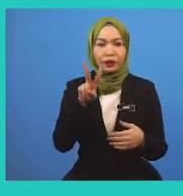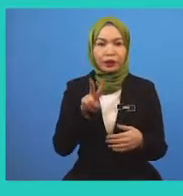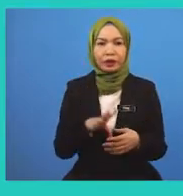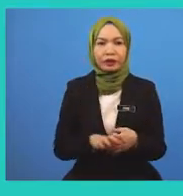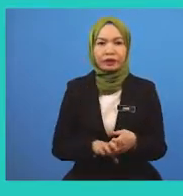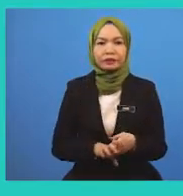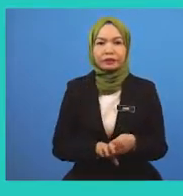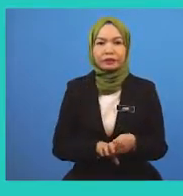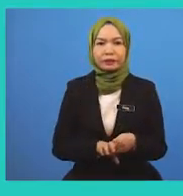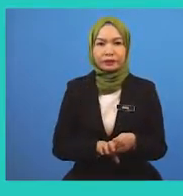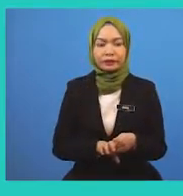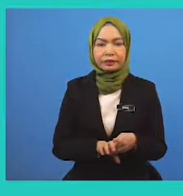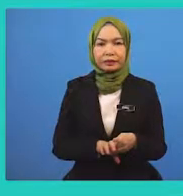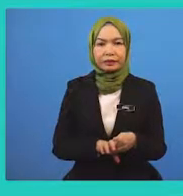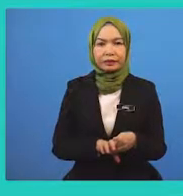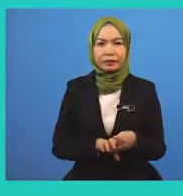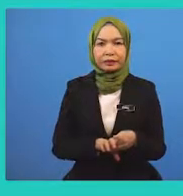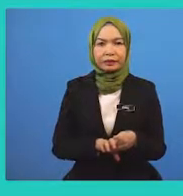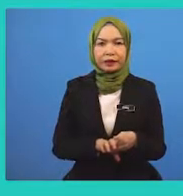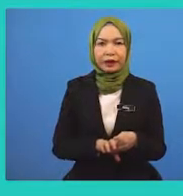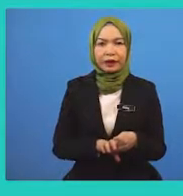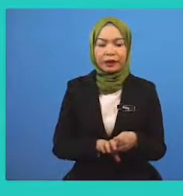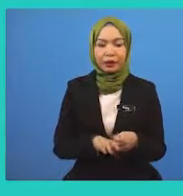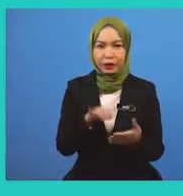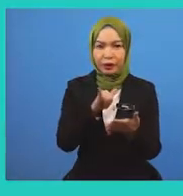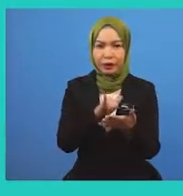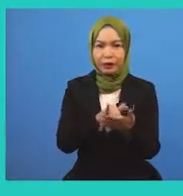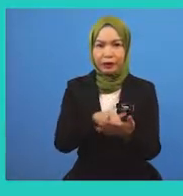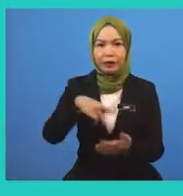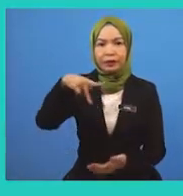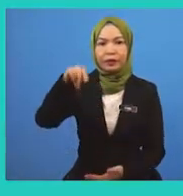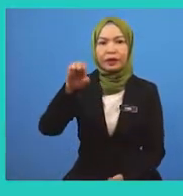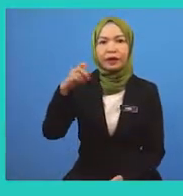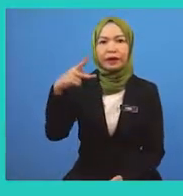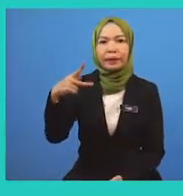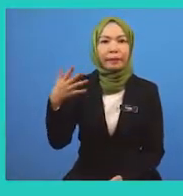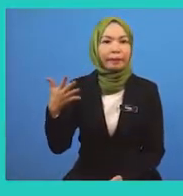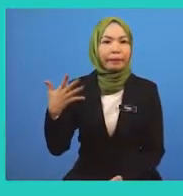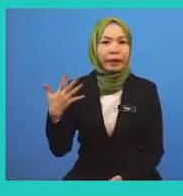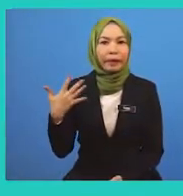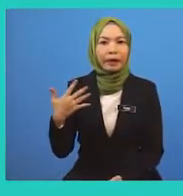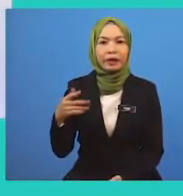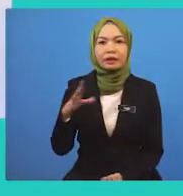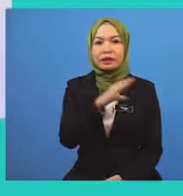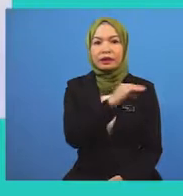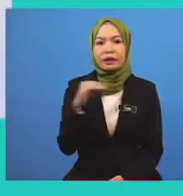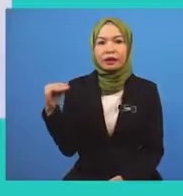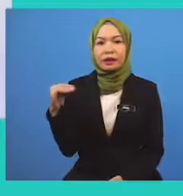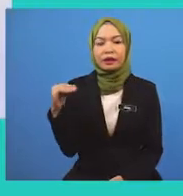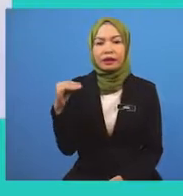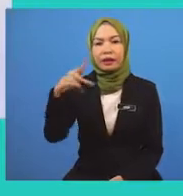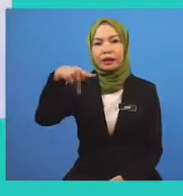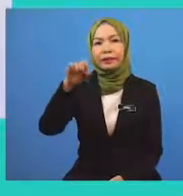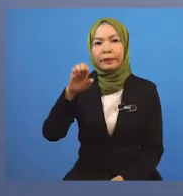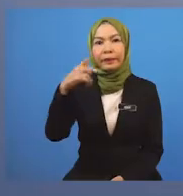dalam kehidupan seharian kita, iaitu pek panas dan pek sejuk.